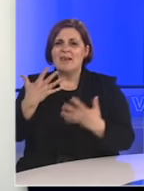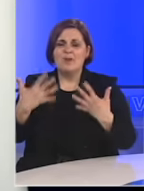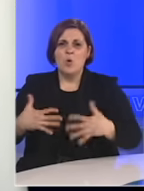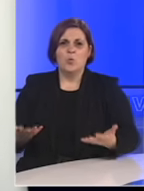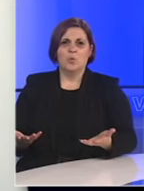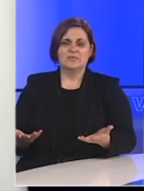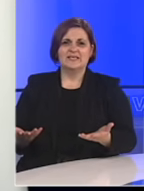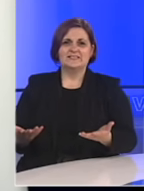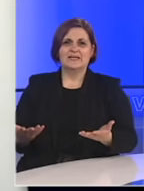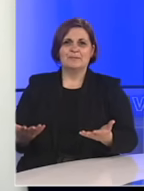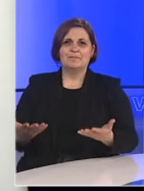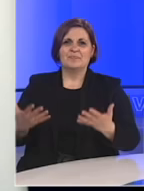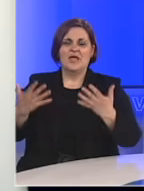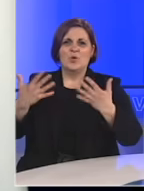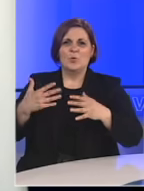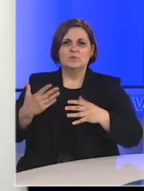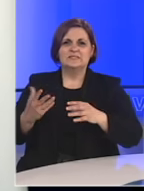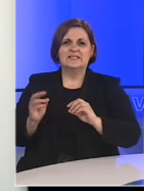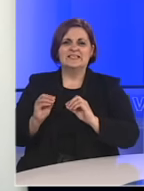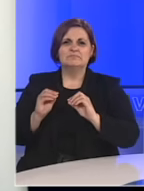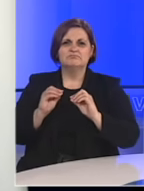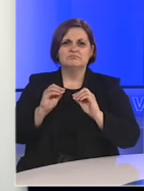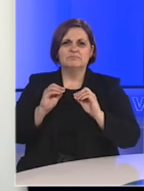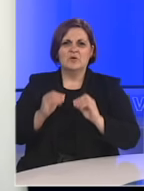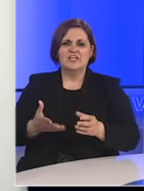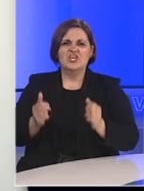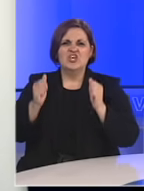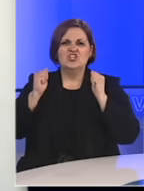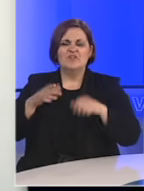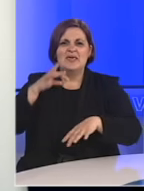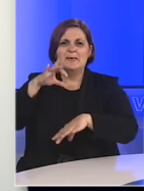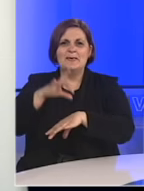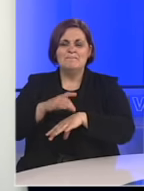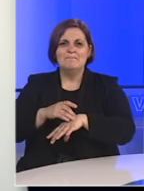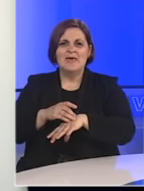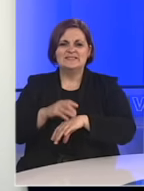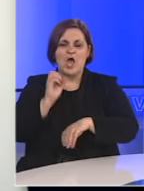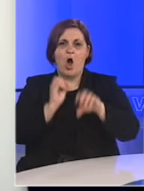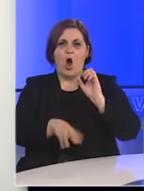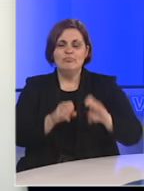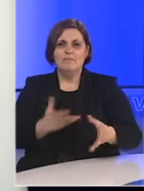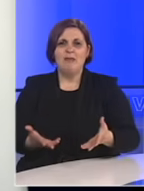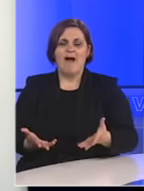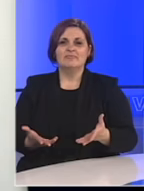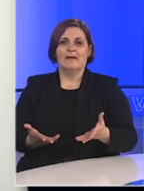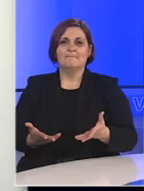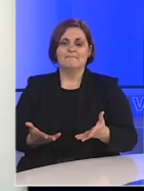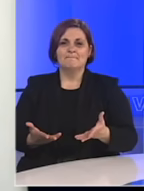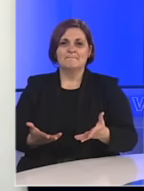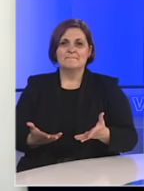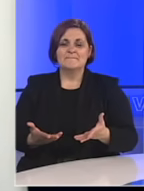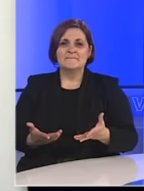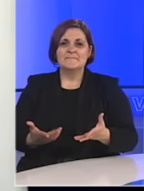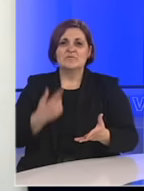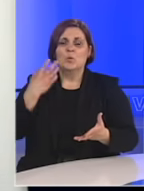industriji, industriji za zbrinjavanje animalnog i medicinskog otpada, dakle